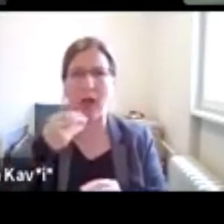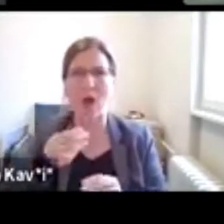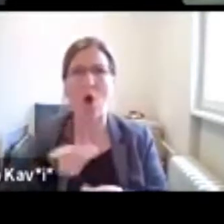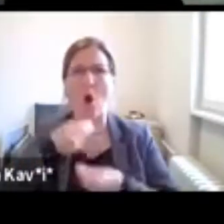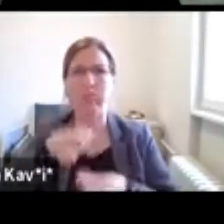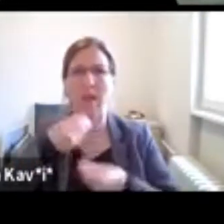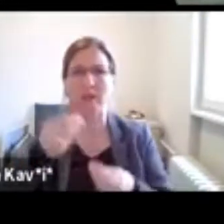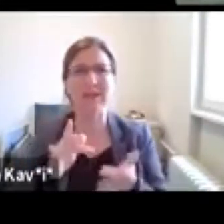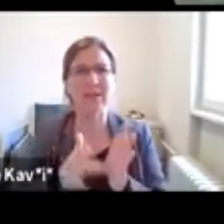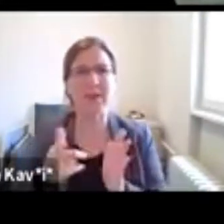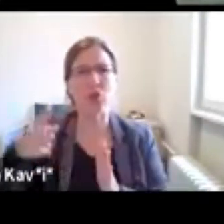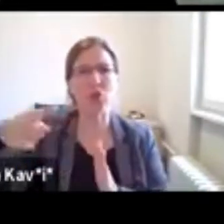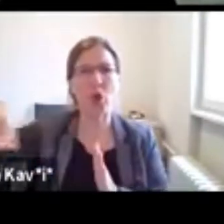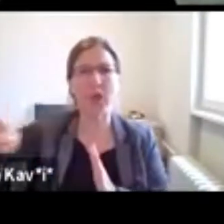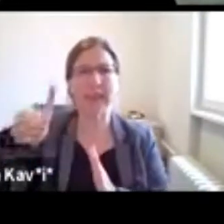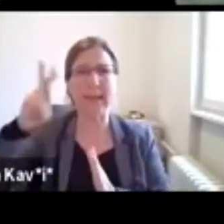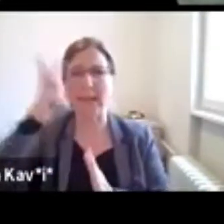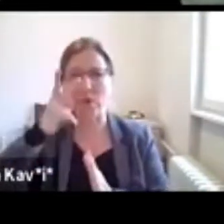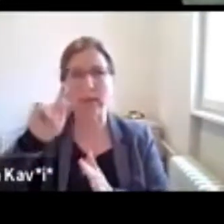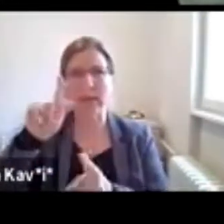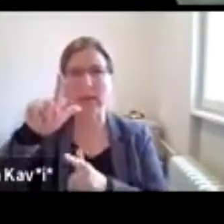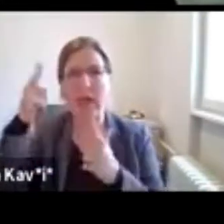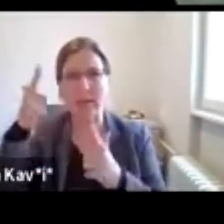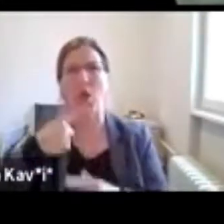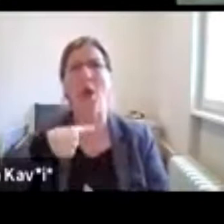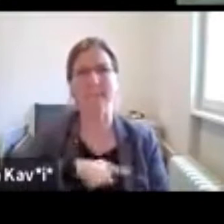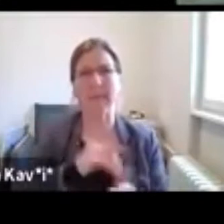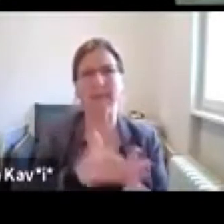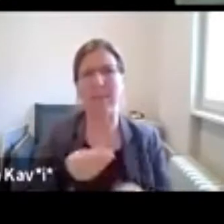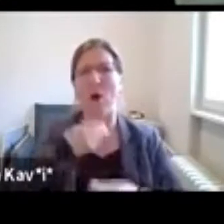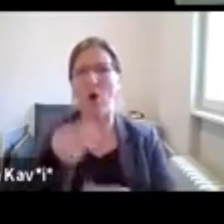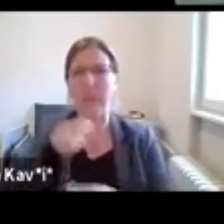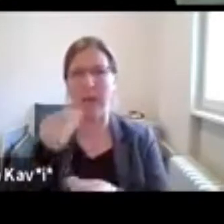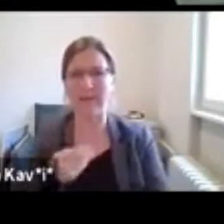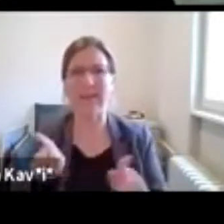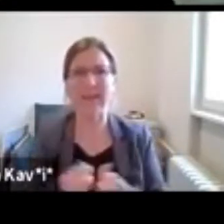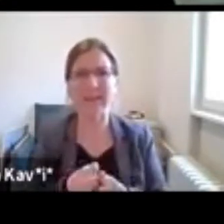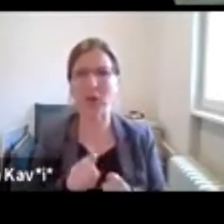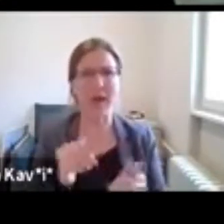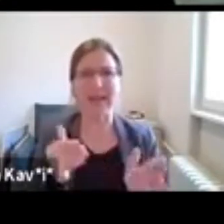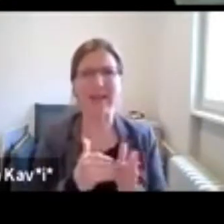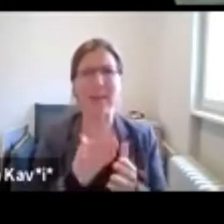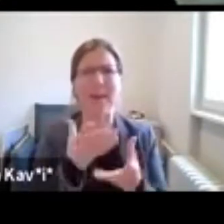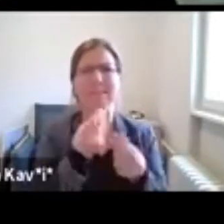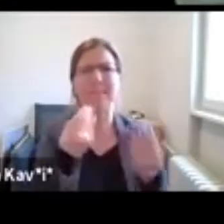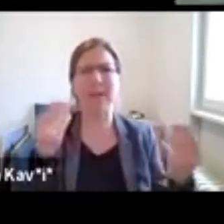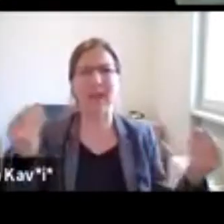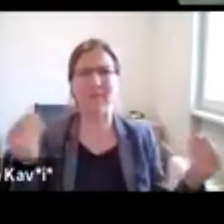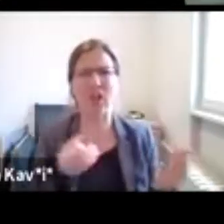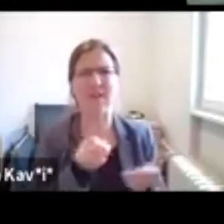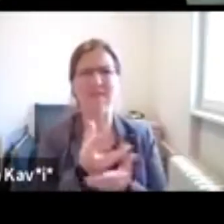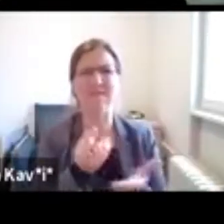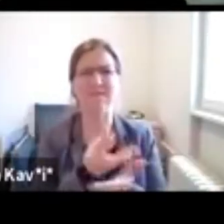način jasno, i da budemo konkretni. Da ne dajemo hrpu informacija kao što to čuju u medijima, nego da na